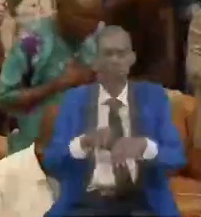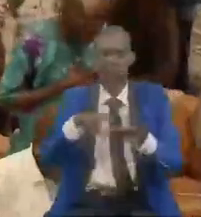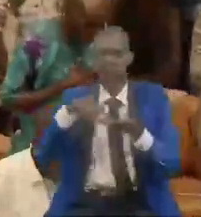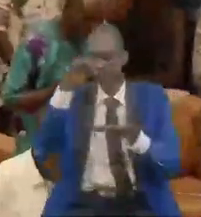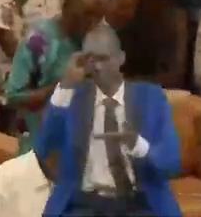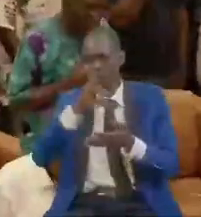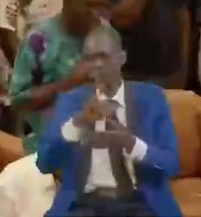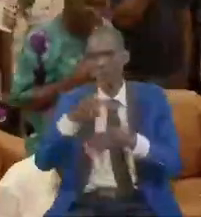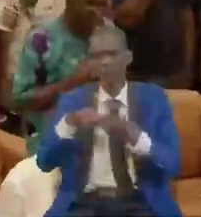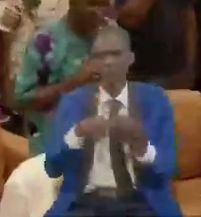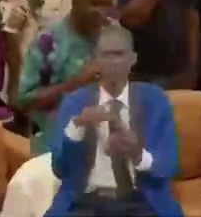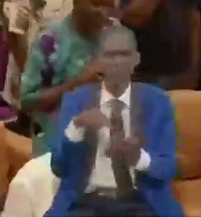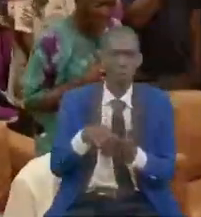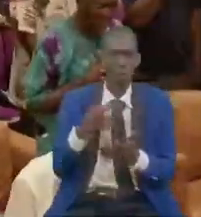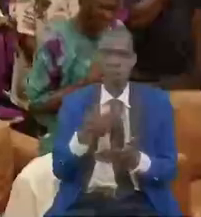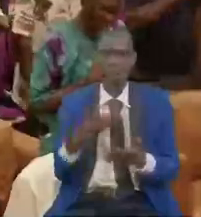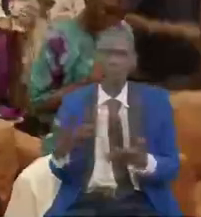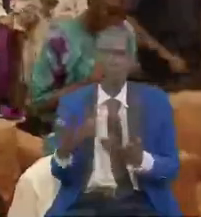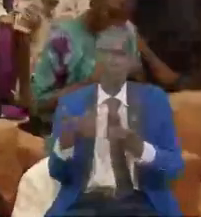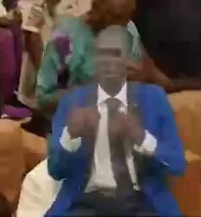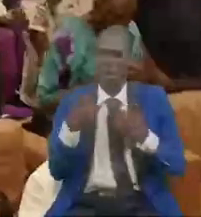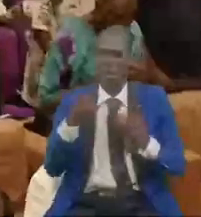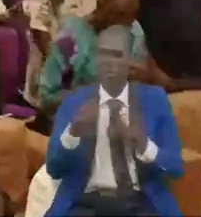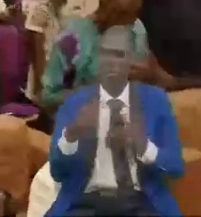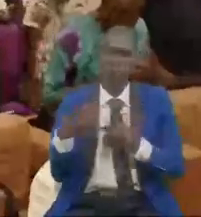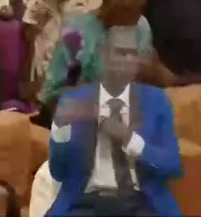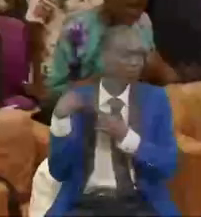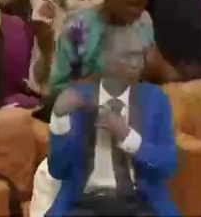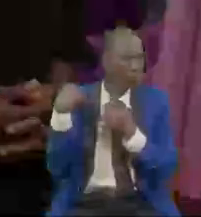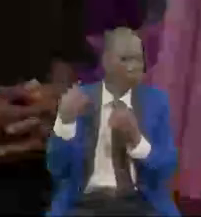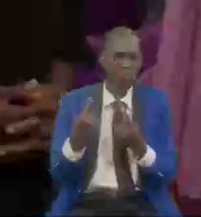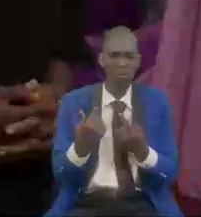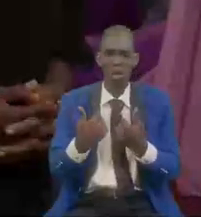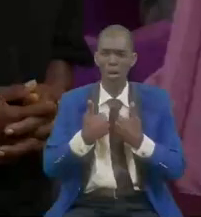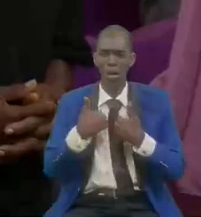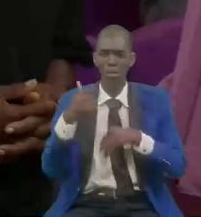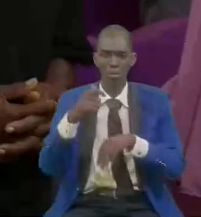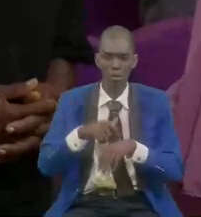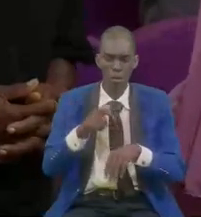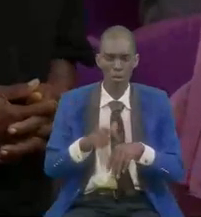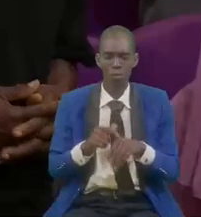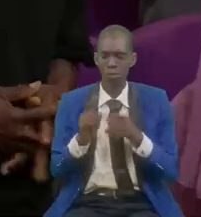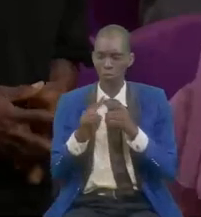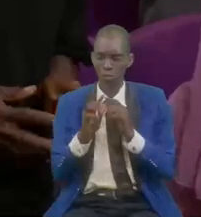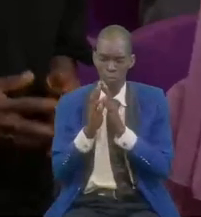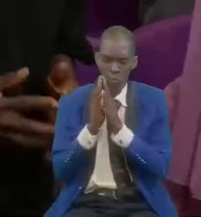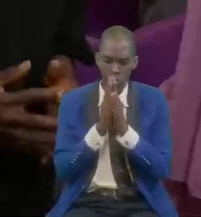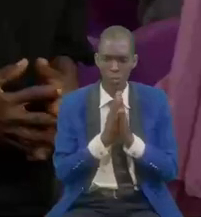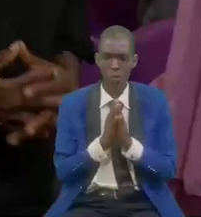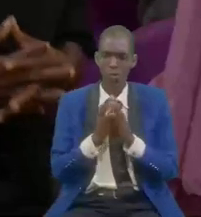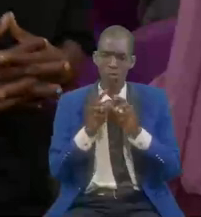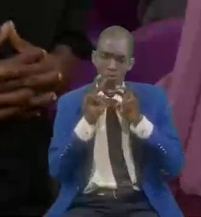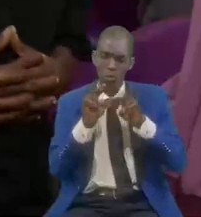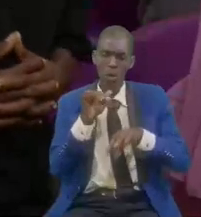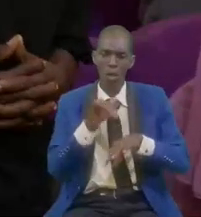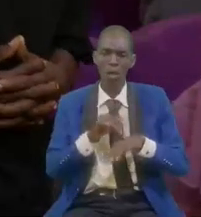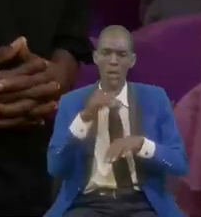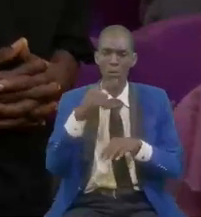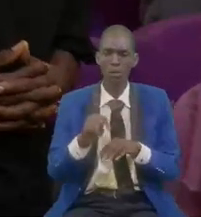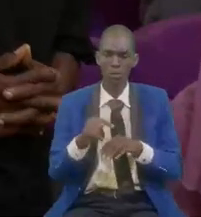maintenant. Est-ce que vous êtes mis à part en voyant l'état de votre